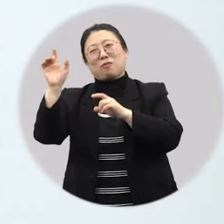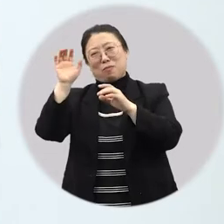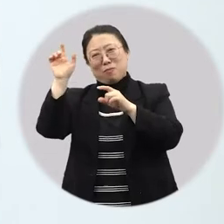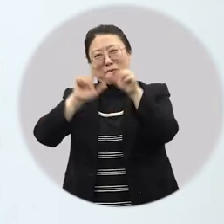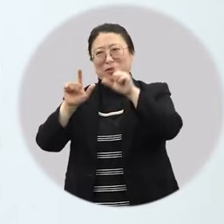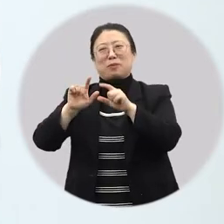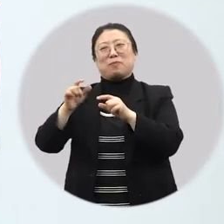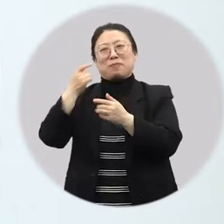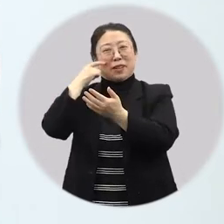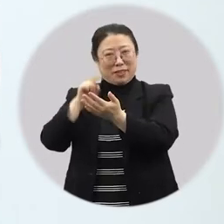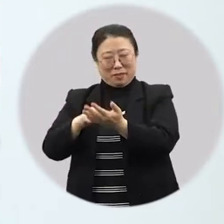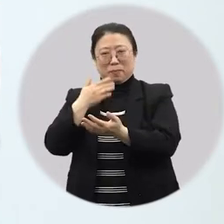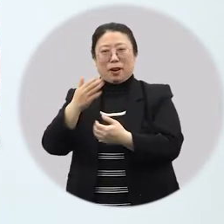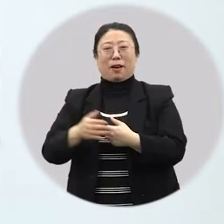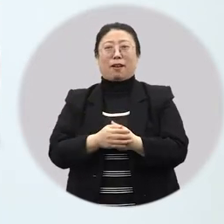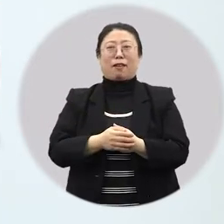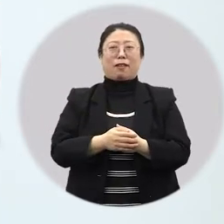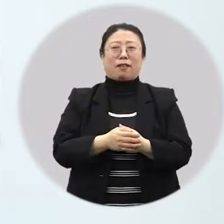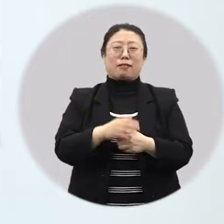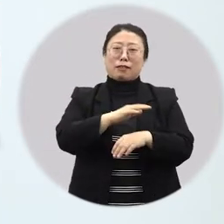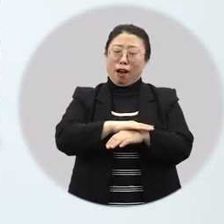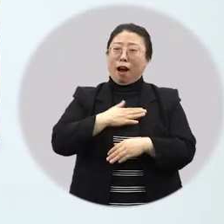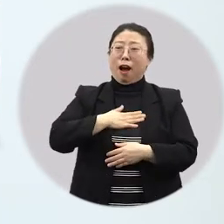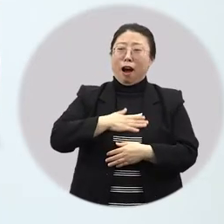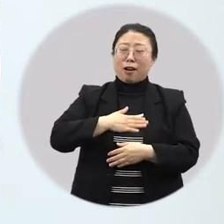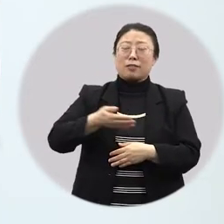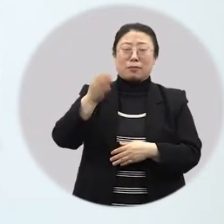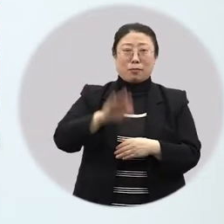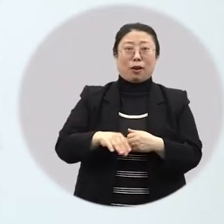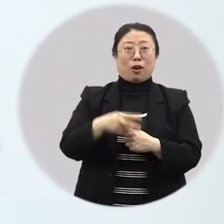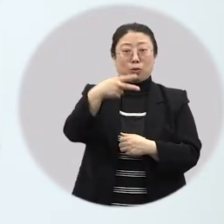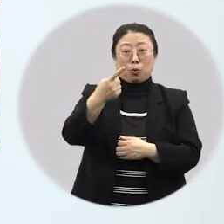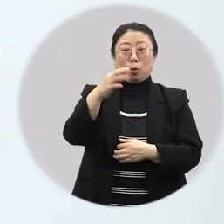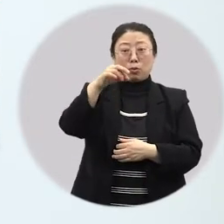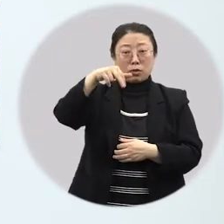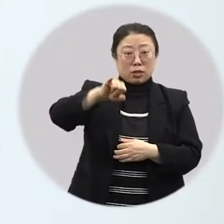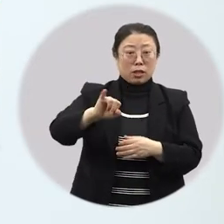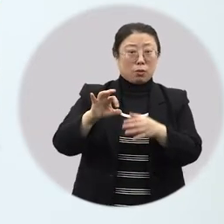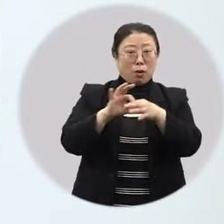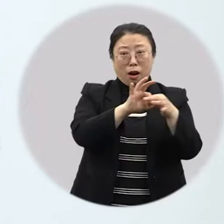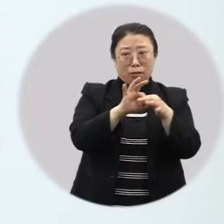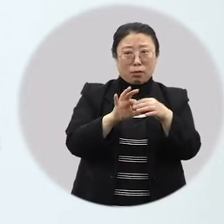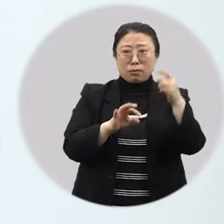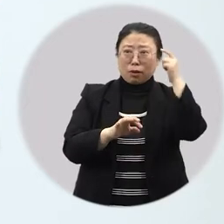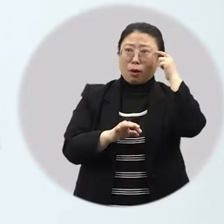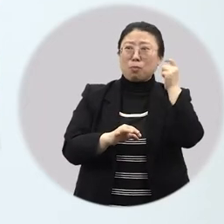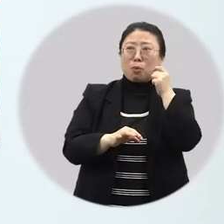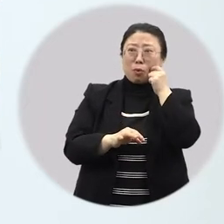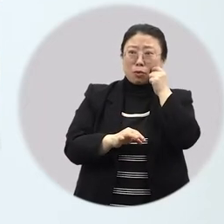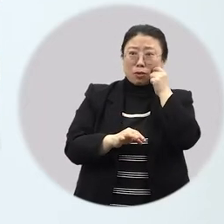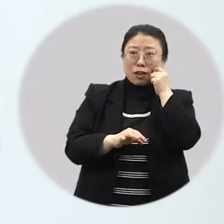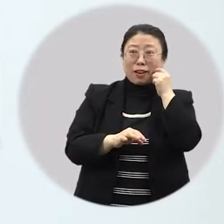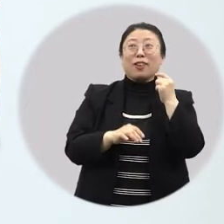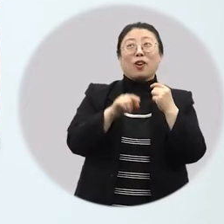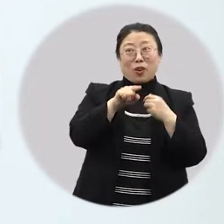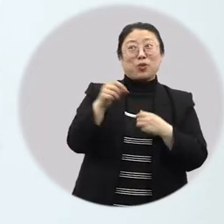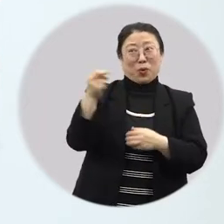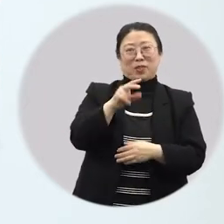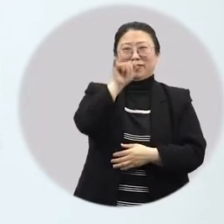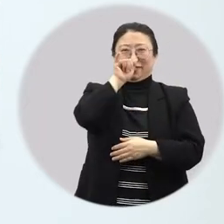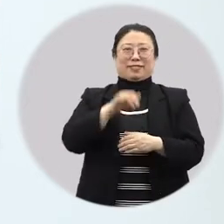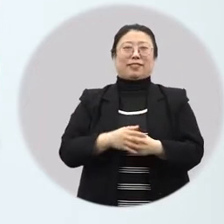있답니다 이렇게 우리가 익히 알고 있지만 그게 동지와 관련이 있다고는 생각하지 못했던 풍속이 또